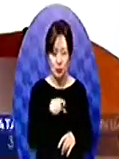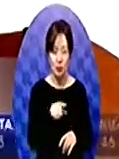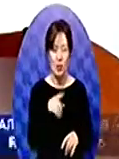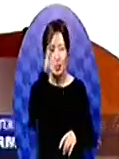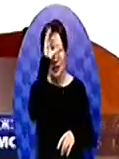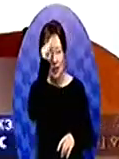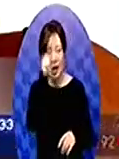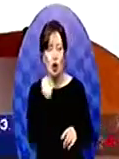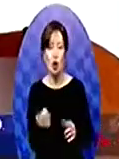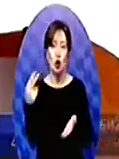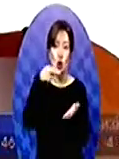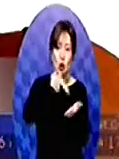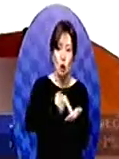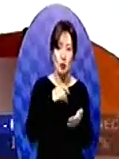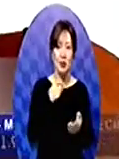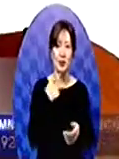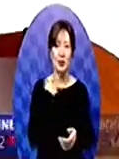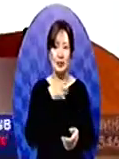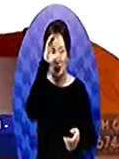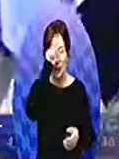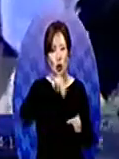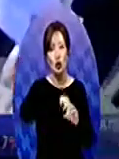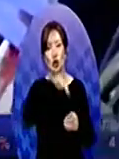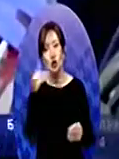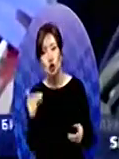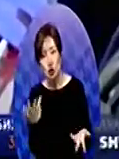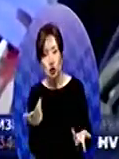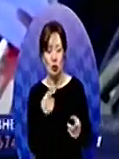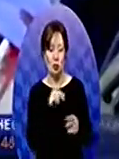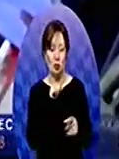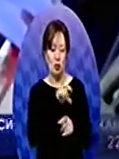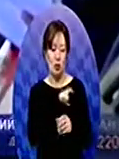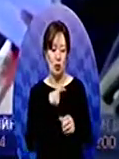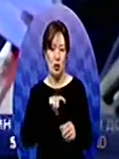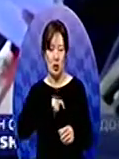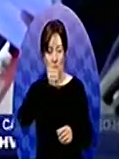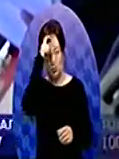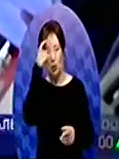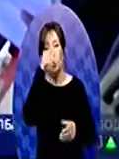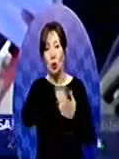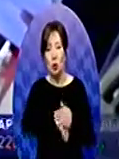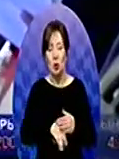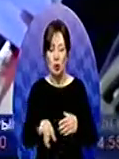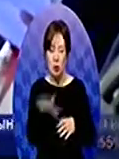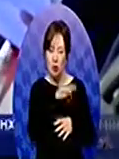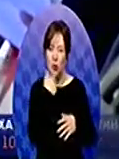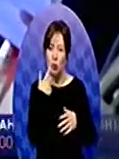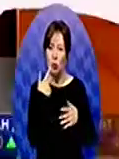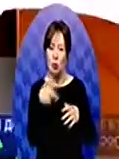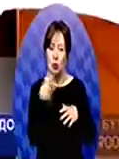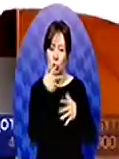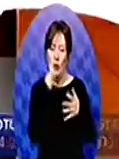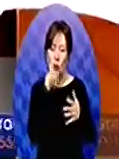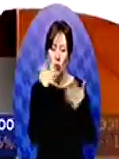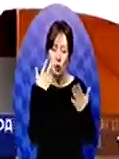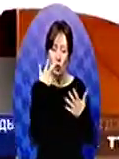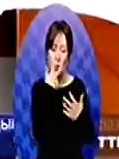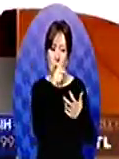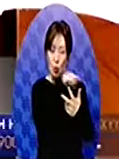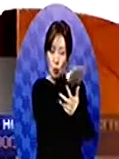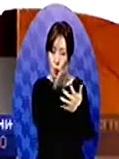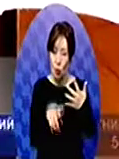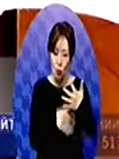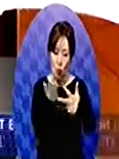мэдлийг олгох засгийн газрын гишүүдийн 1/3-с дээшгүй нь улсын хурлын гишүүн байж болох хязгаар тогтоох, засгийн газрын